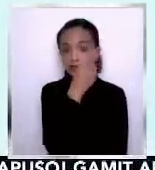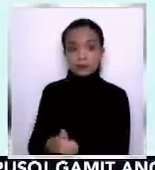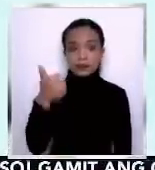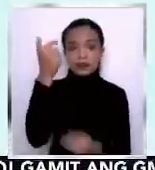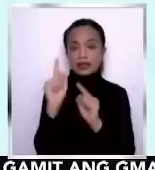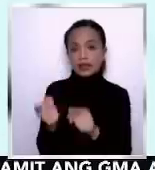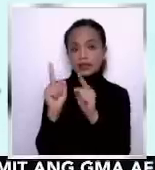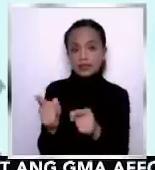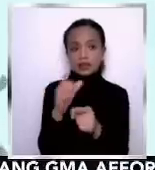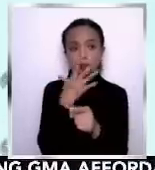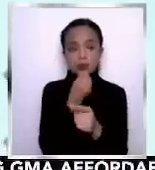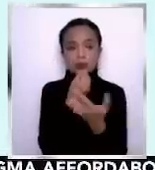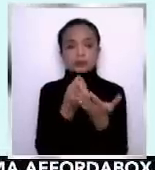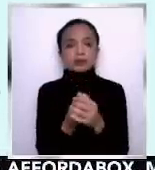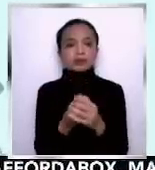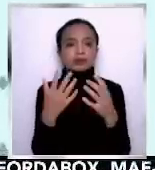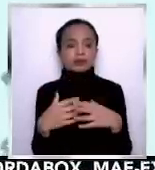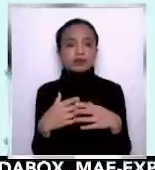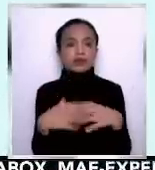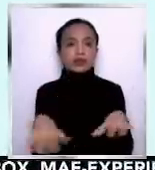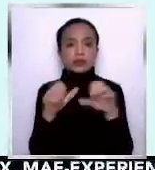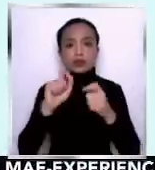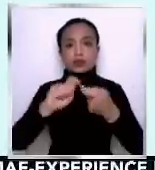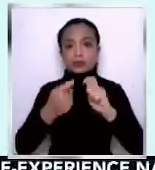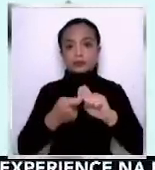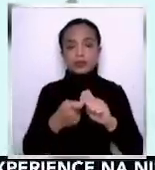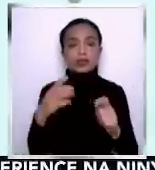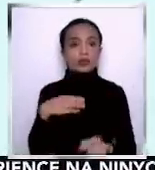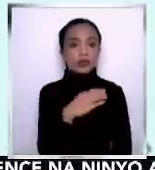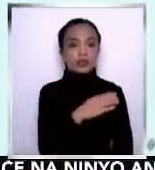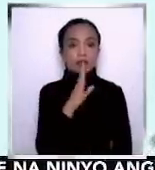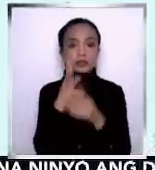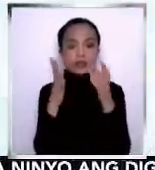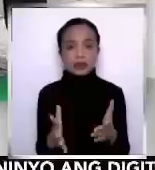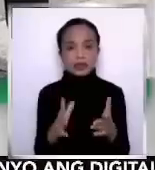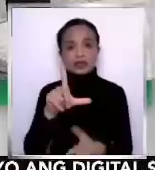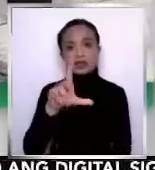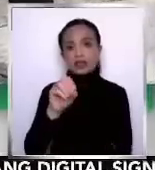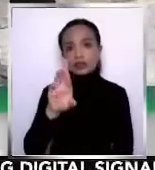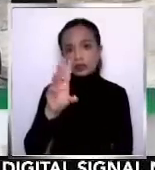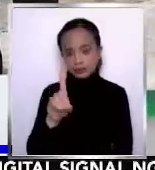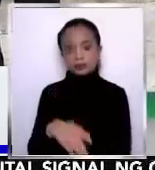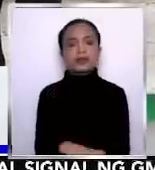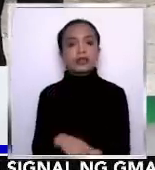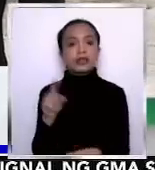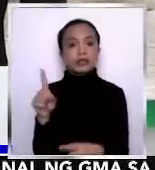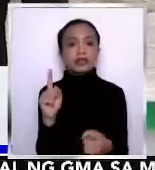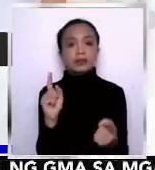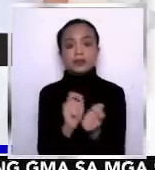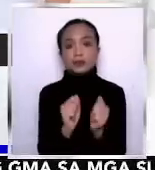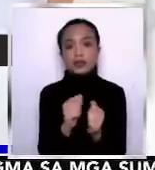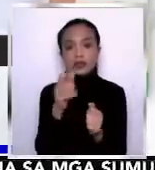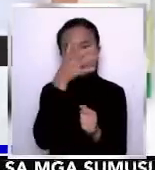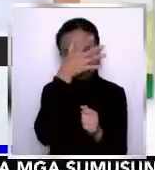House Speaker Lord Alan Velasco bilang kinatawan ng lalawigan ng Marinduque sa 19th Congress. Sinalubong siya nina Velasco at amang si Governor